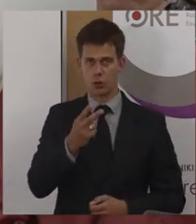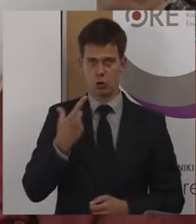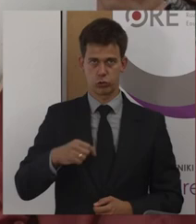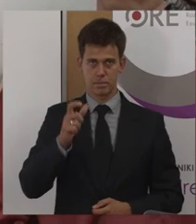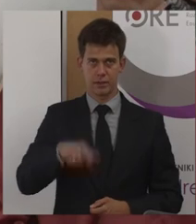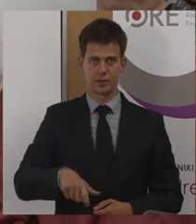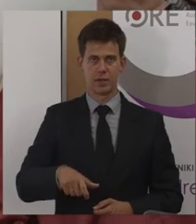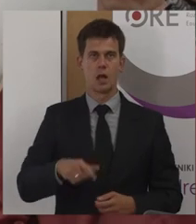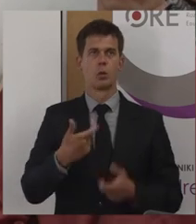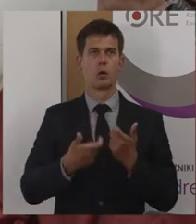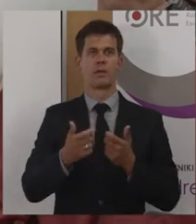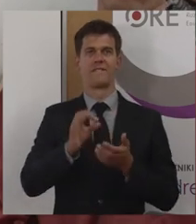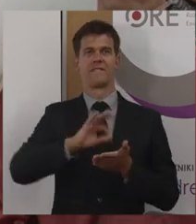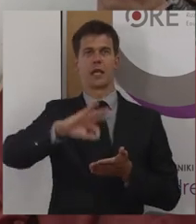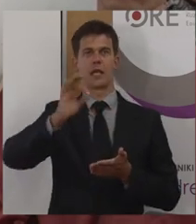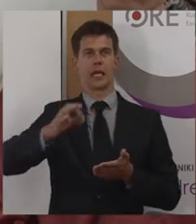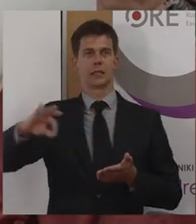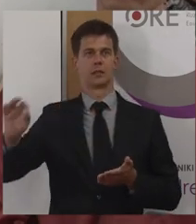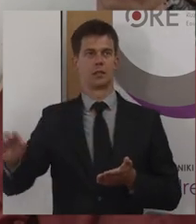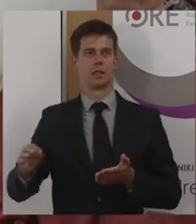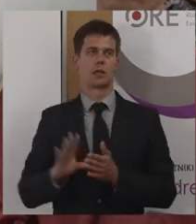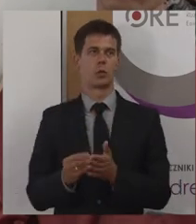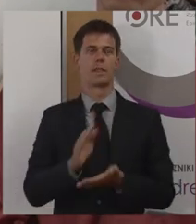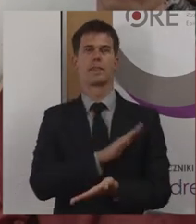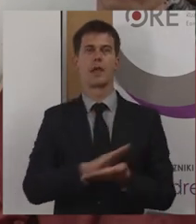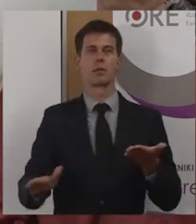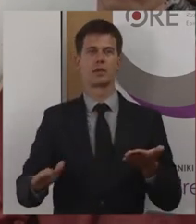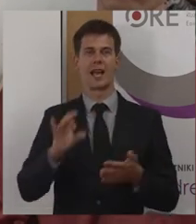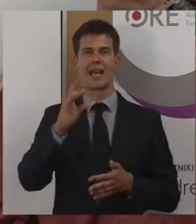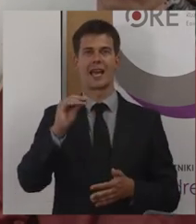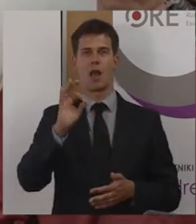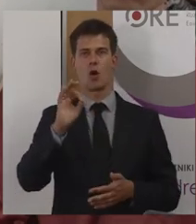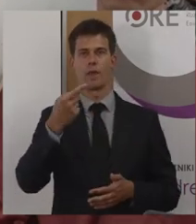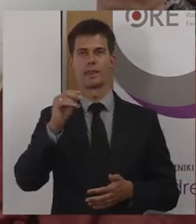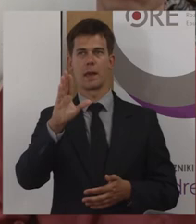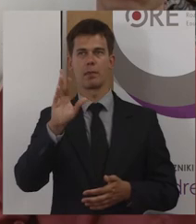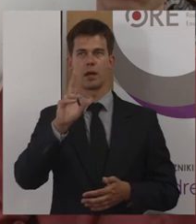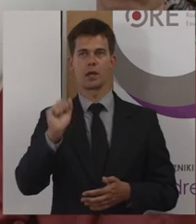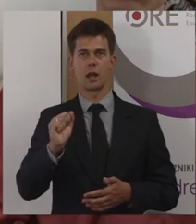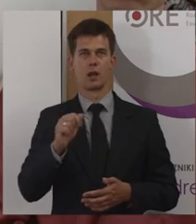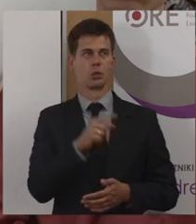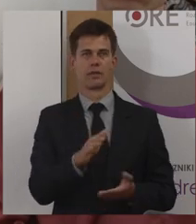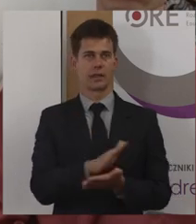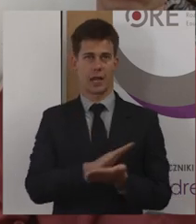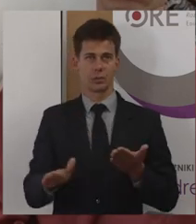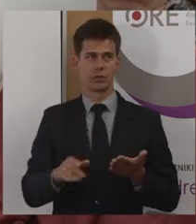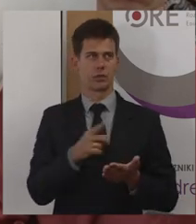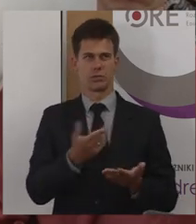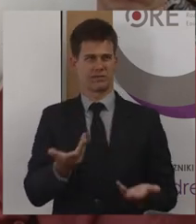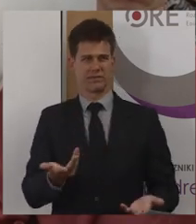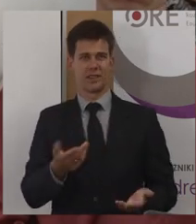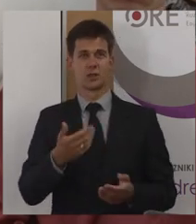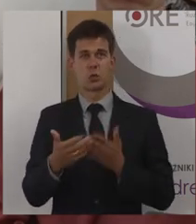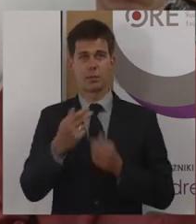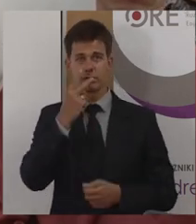wykresów robionych w takim programie darmowym GeoGebra. Tak? Naprawdę, on jest mało czytelny dla